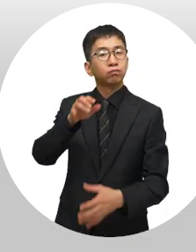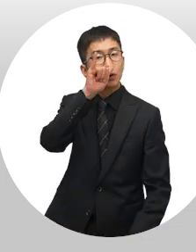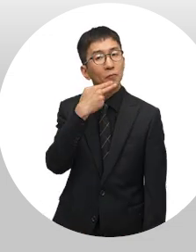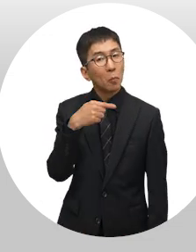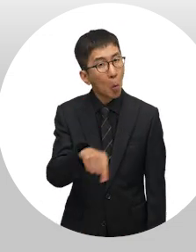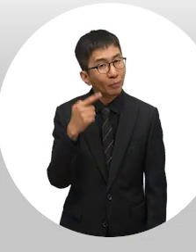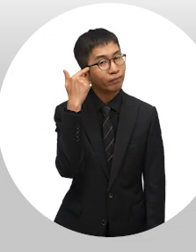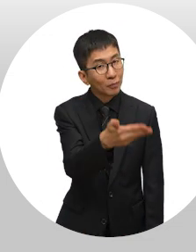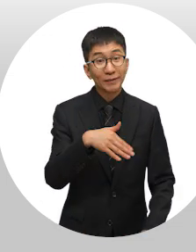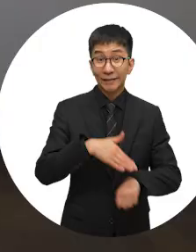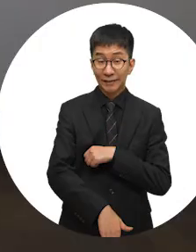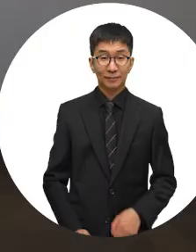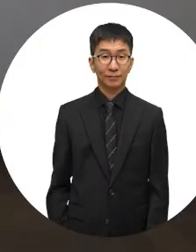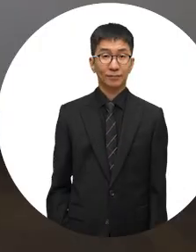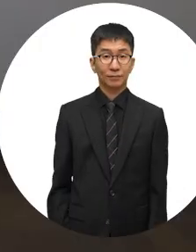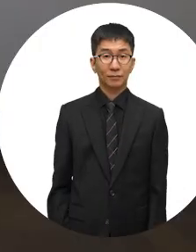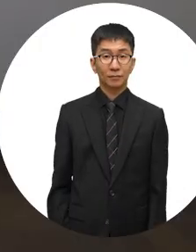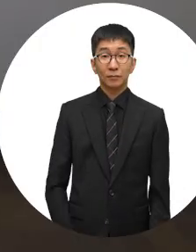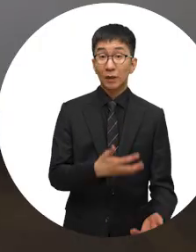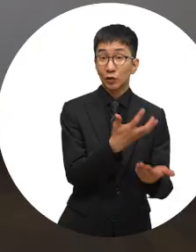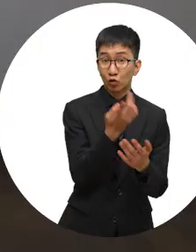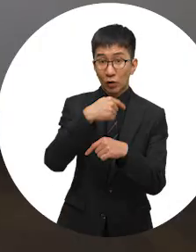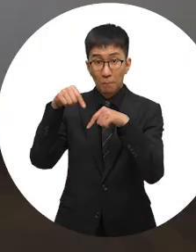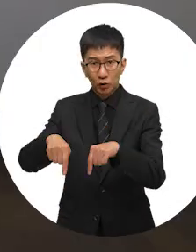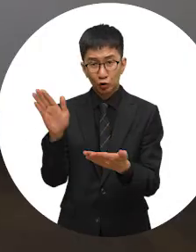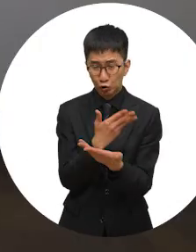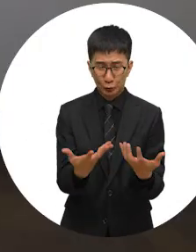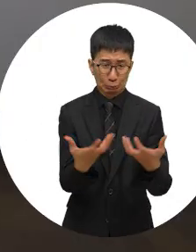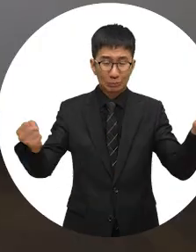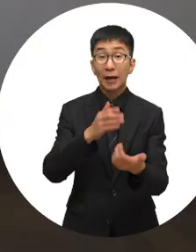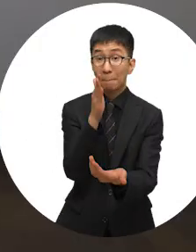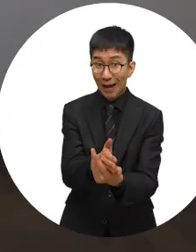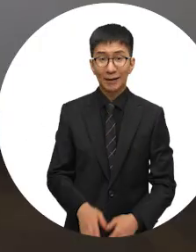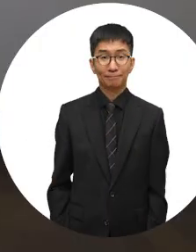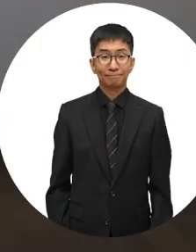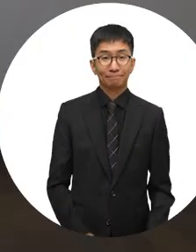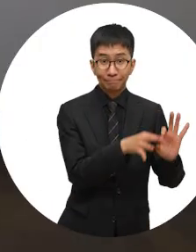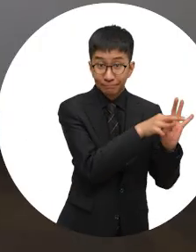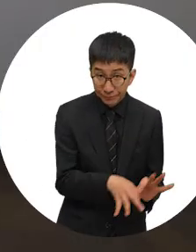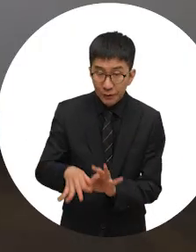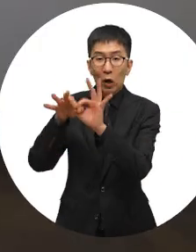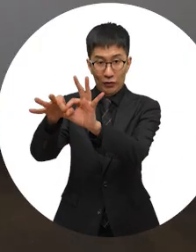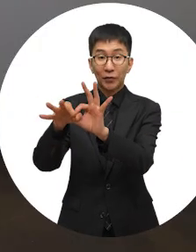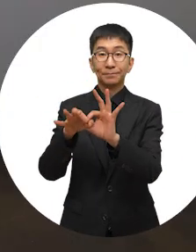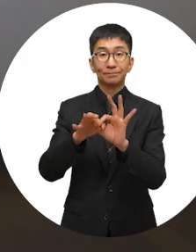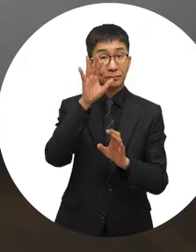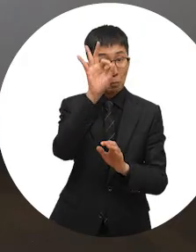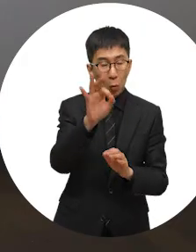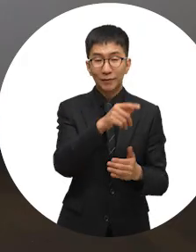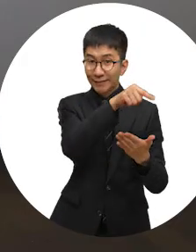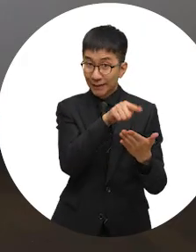면접평가 질문을 하게 됩니다. 따라서 수험생들은 서류평가와 면접평가를 구분하여 준비하기보다 앞서 설명드린